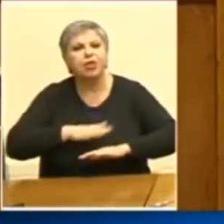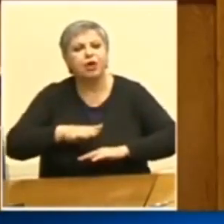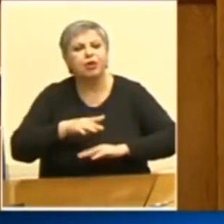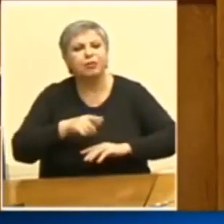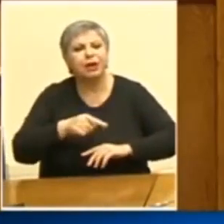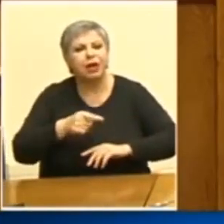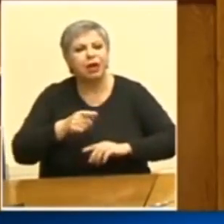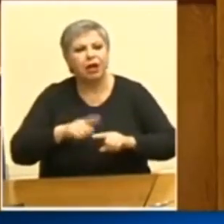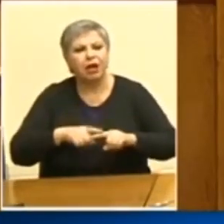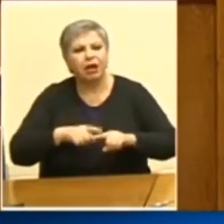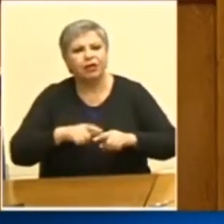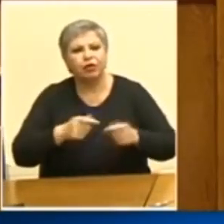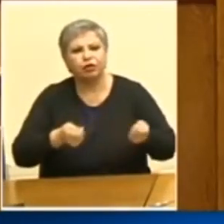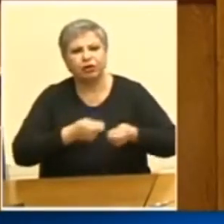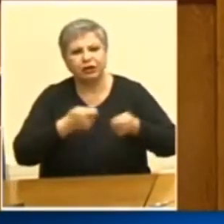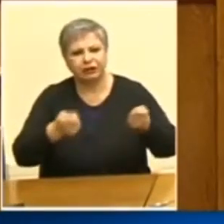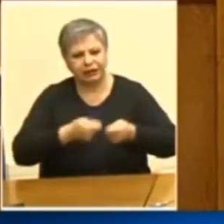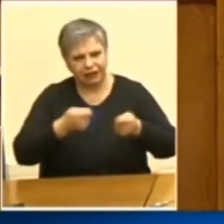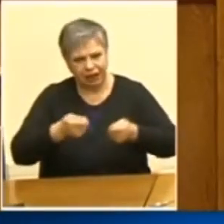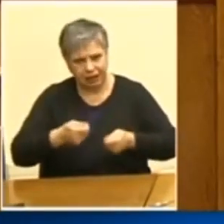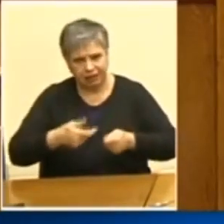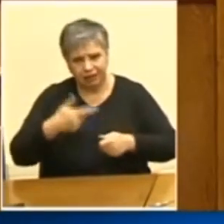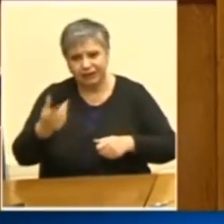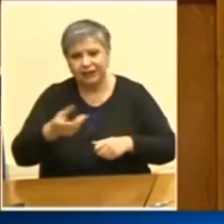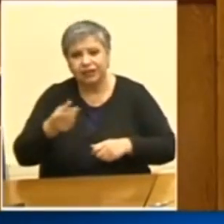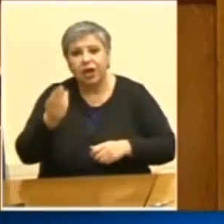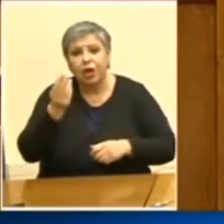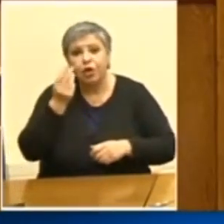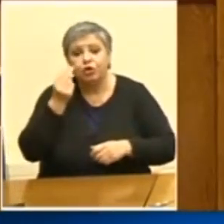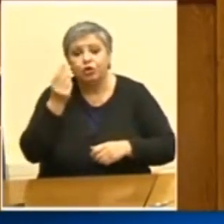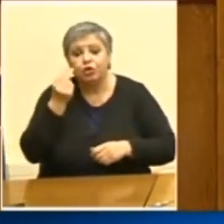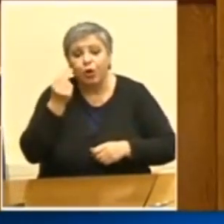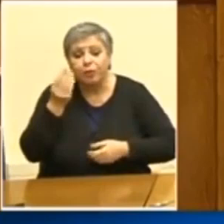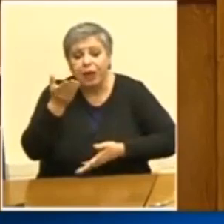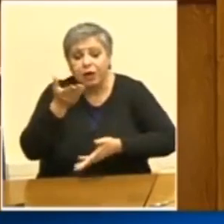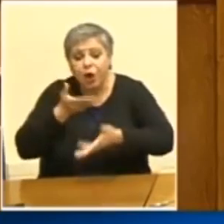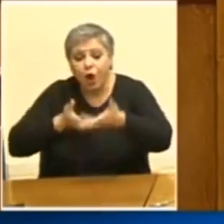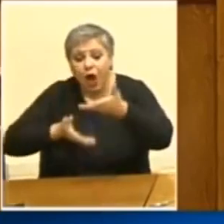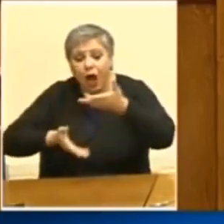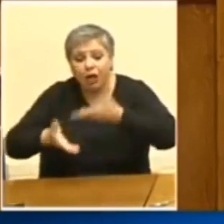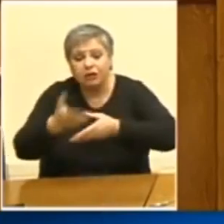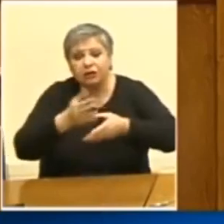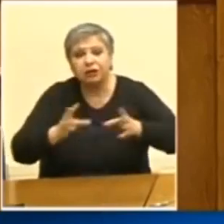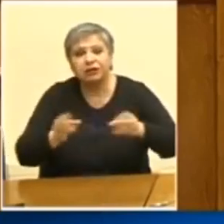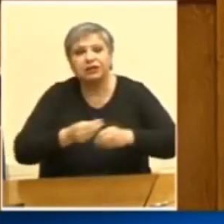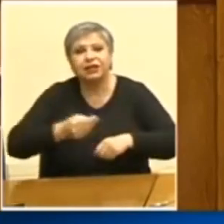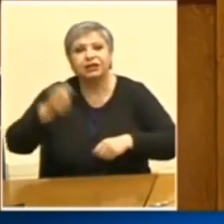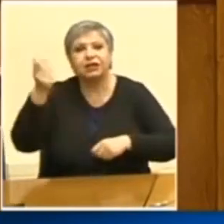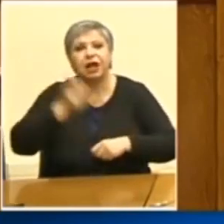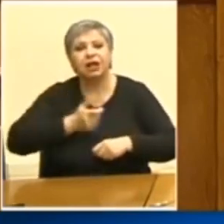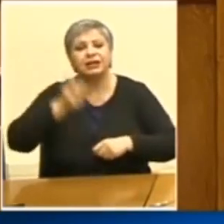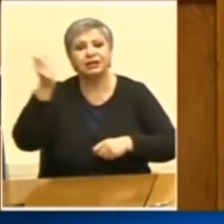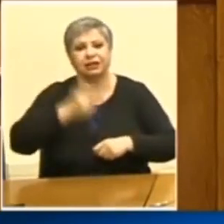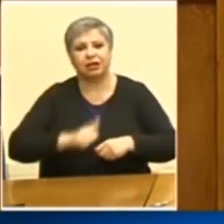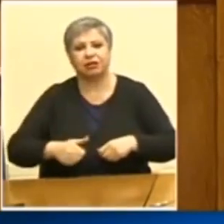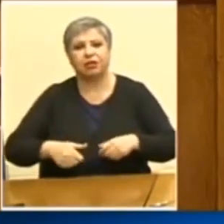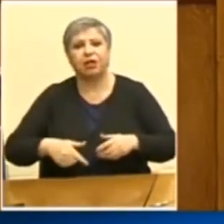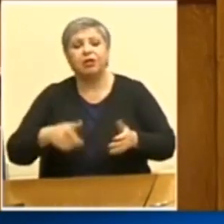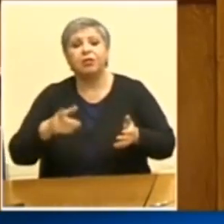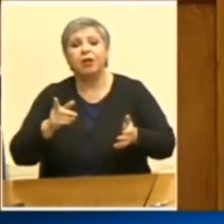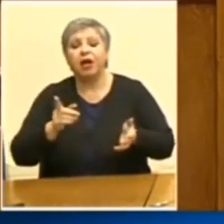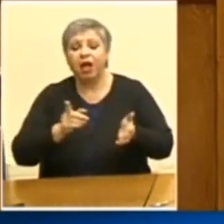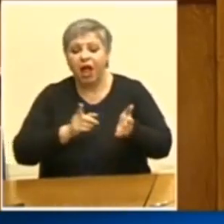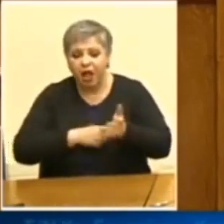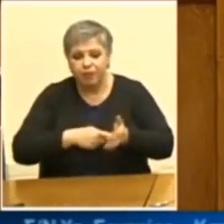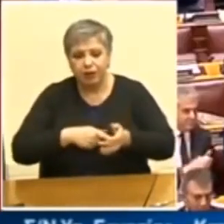Ανταλλάξατε, Σκοπιανό, με τις μειώσεις των συντάξεων. Ανταλλάξατε ένα μέτρο που δεν θα έπρεπε να έχετε ψηφίσει με